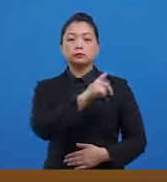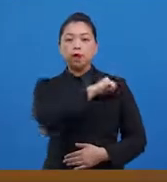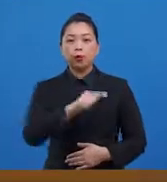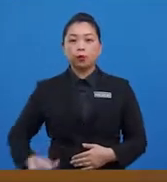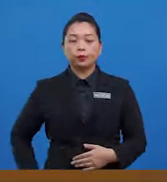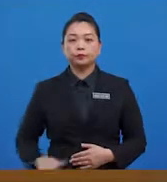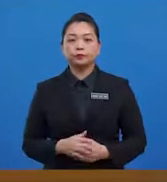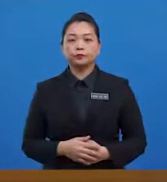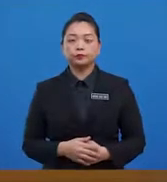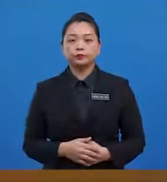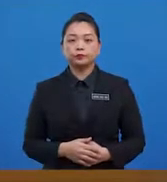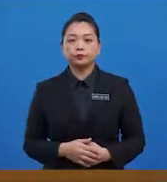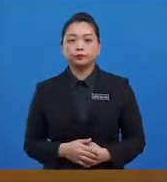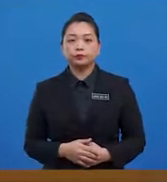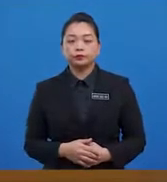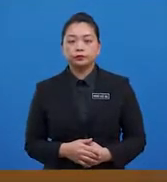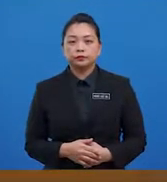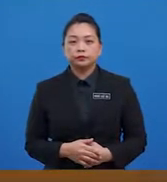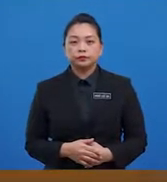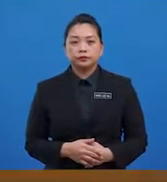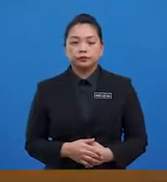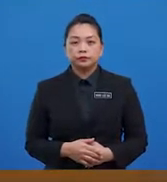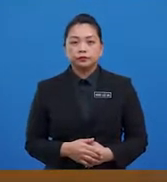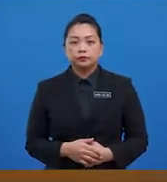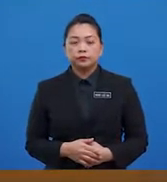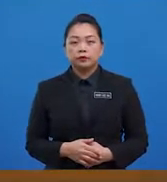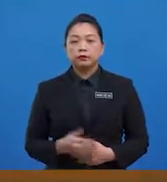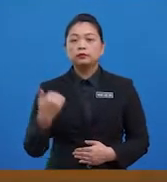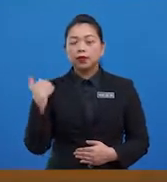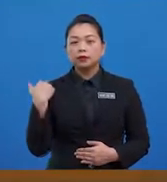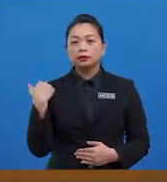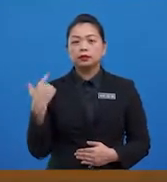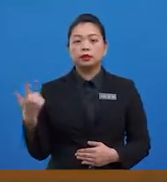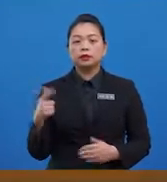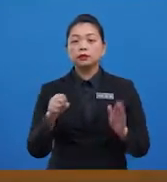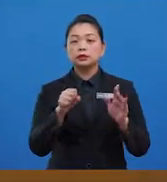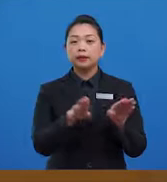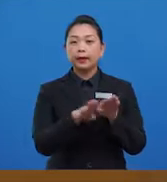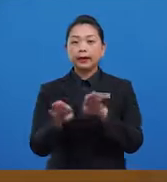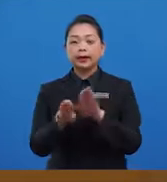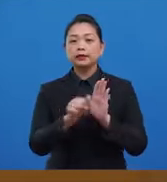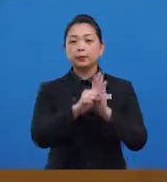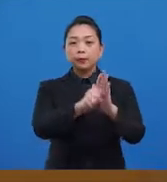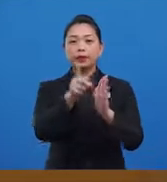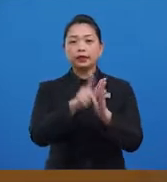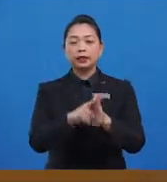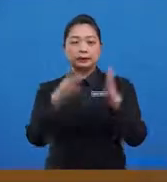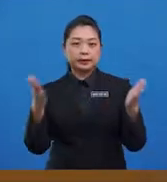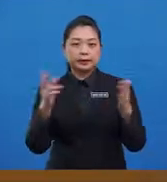Manakala peranan gandik diraja pula sebagai perhiasan diraja dan sebagai simbol kebesaran.